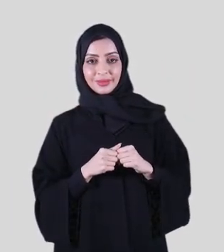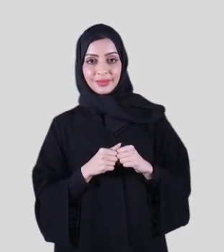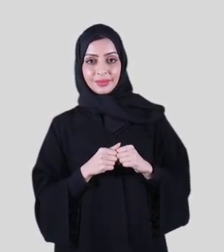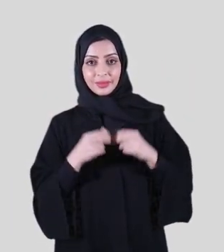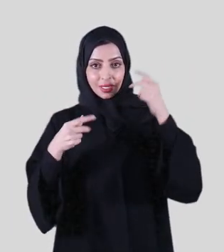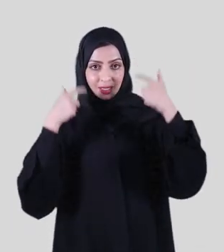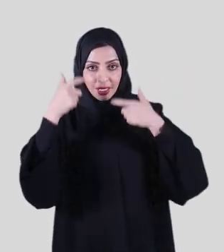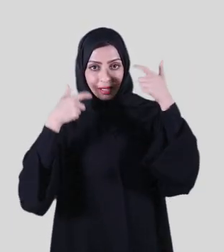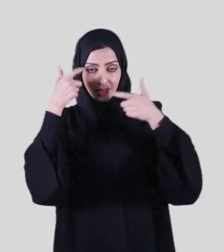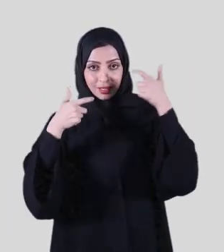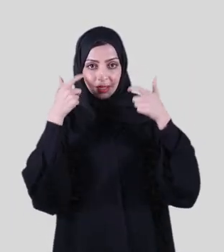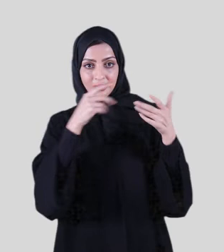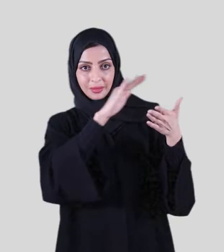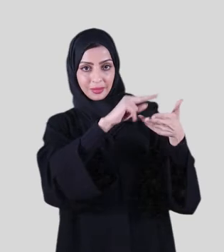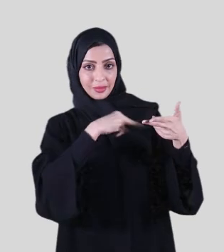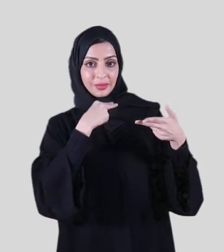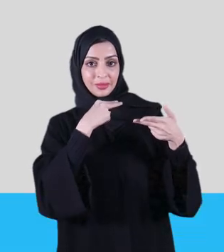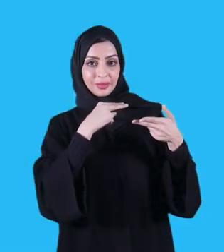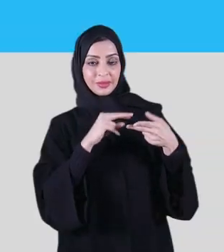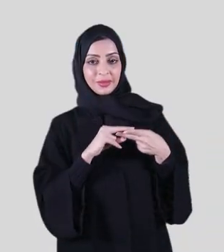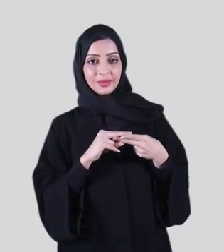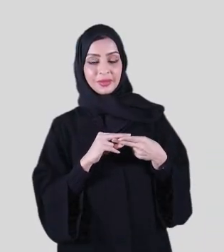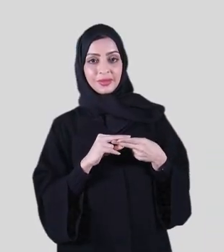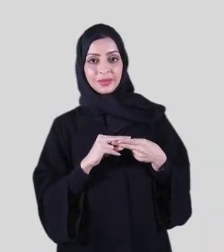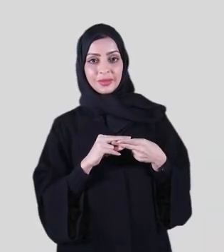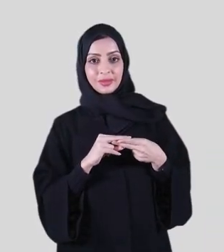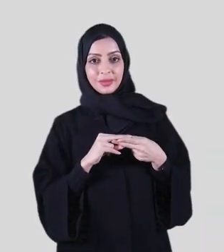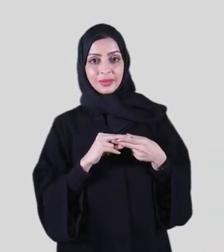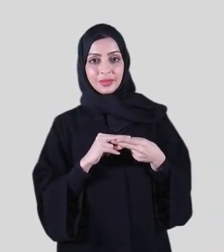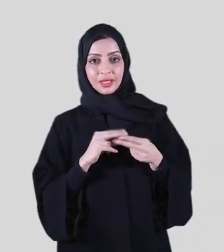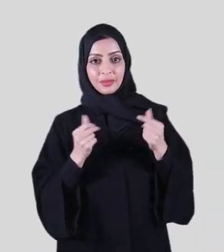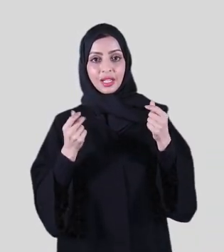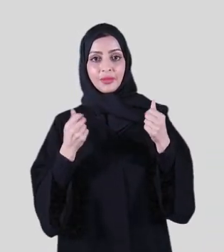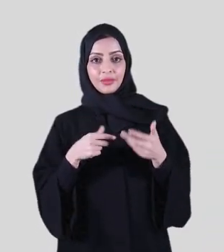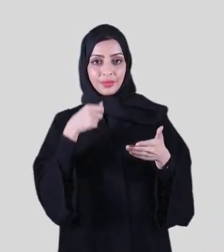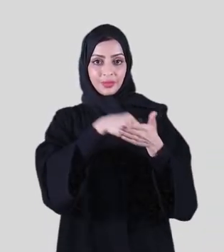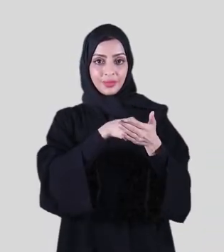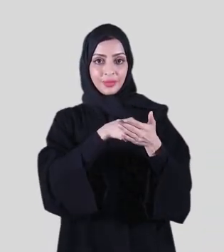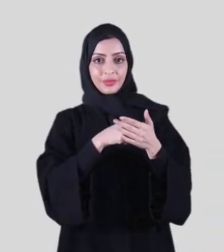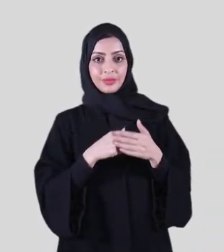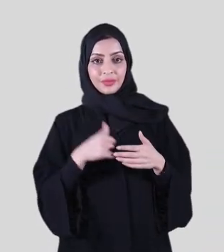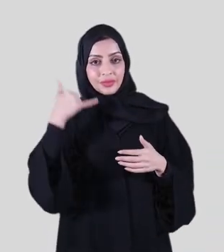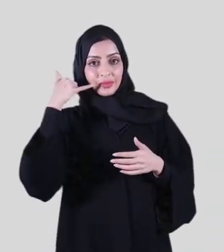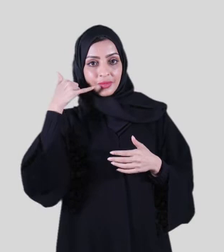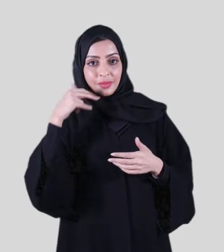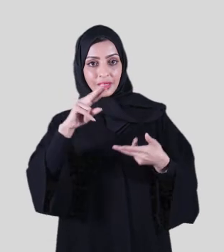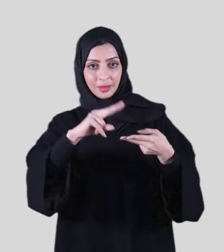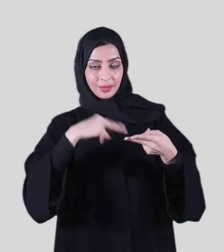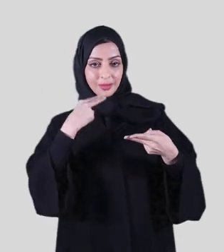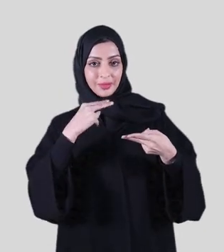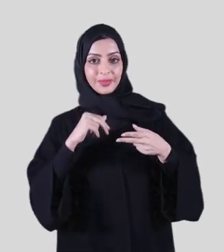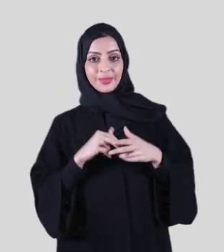Charging للتحقق لمرة واحدة. ادخل قيمة المبلغ الذي سيصلك عبر رسالة